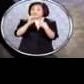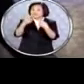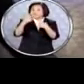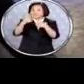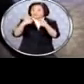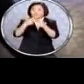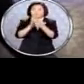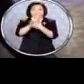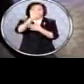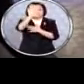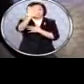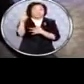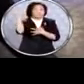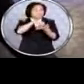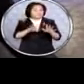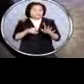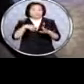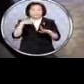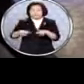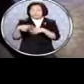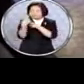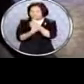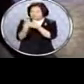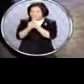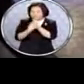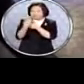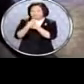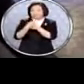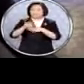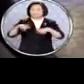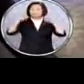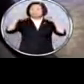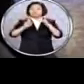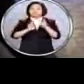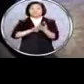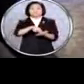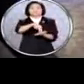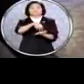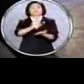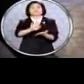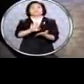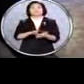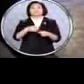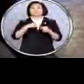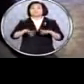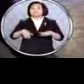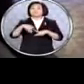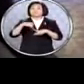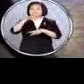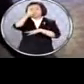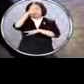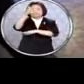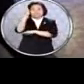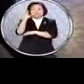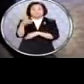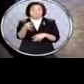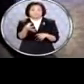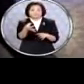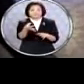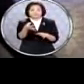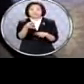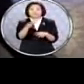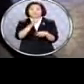我们重新检讨，我们重新站起来，我们的政党的财务全部都是